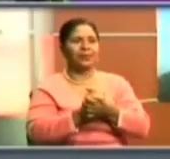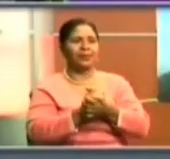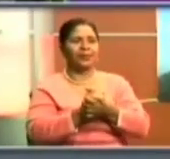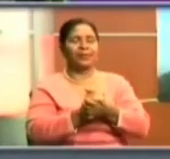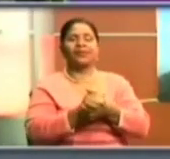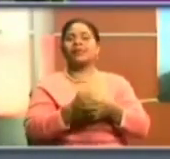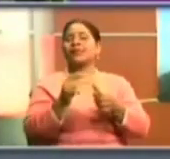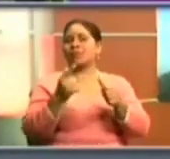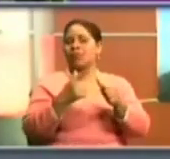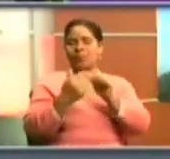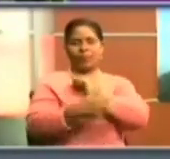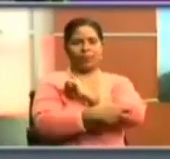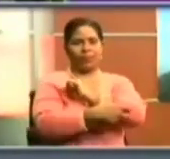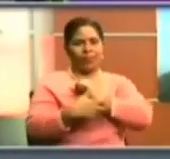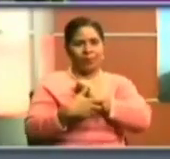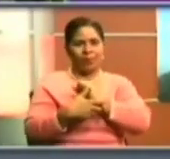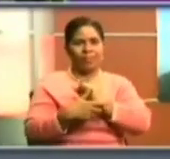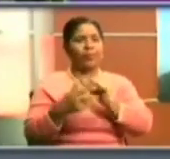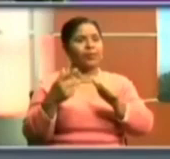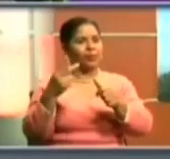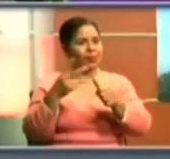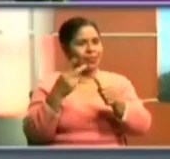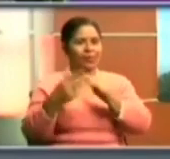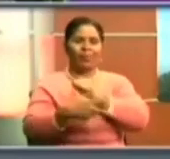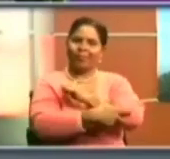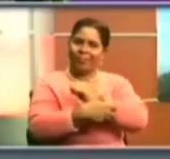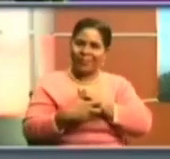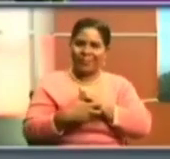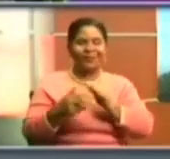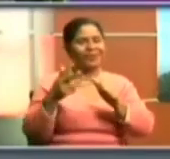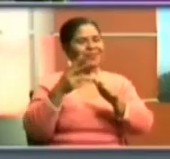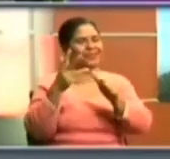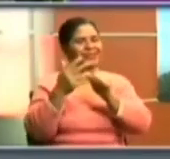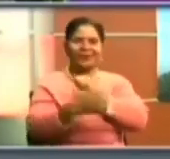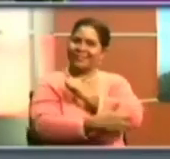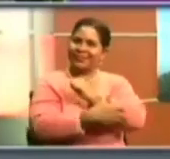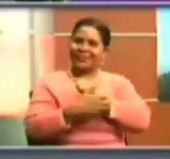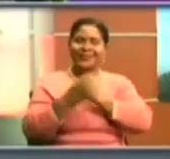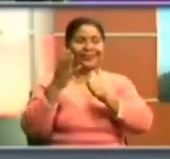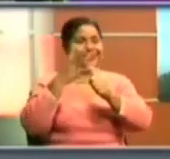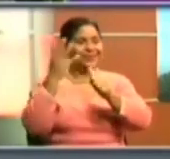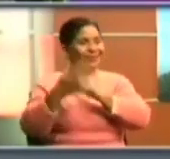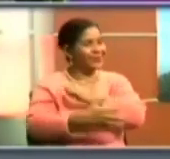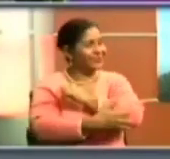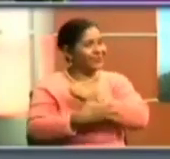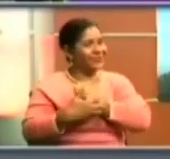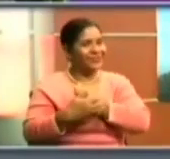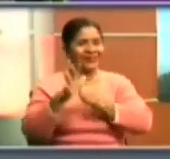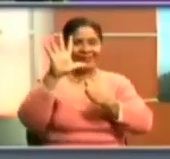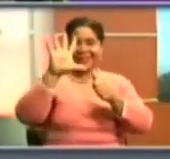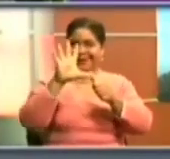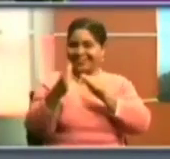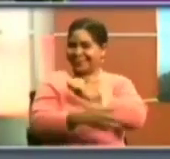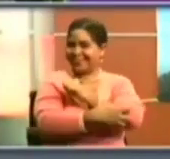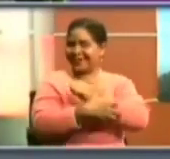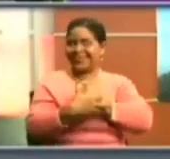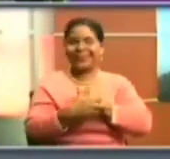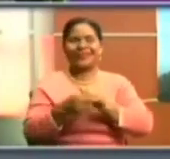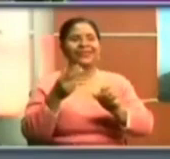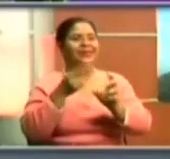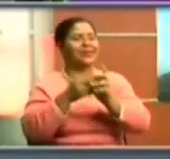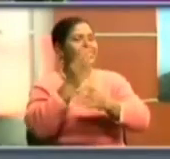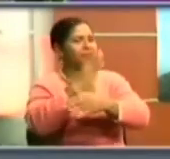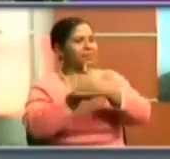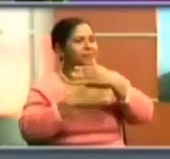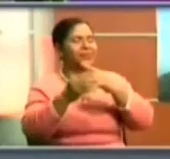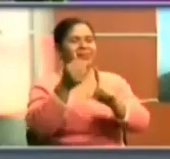premier c'est corruption, deuxième c'est corruption, troisième c'est corruption, quatrième c'est corruption, cinquième c'est corruption. C'est la même lié.